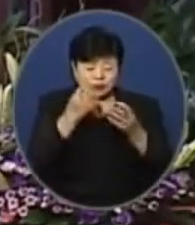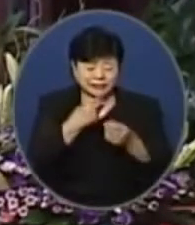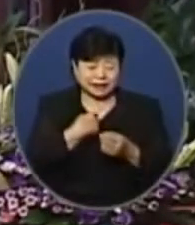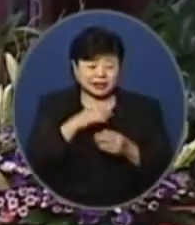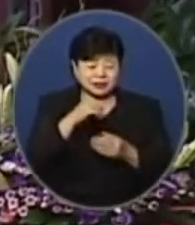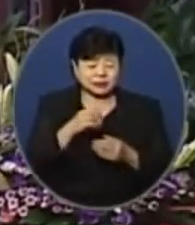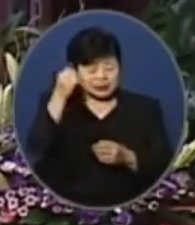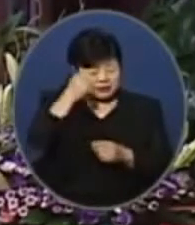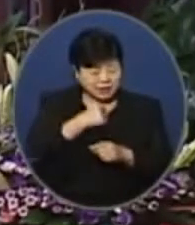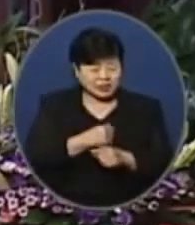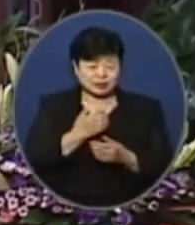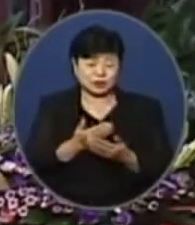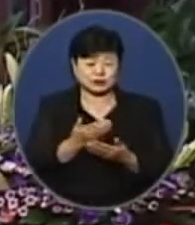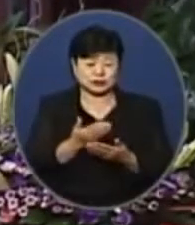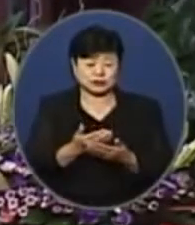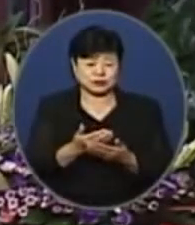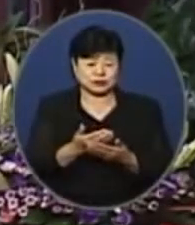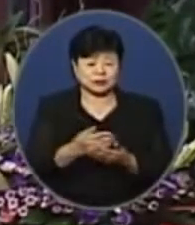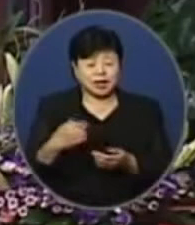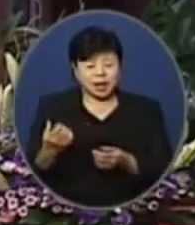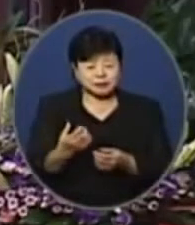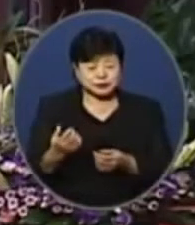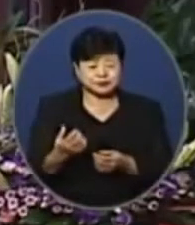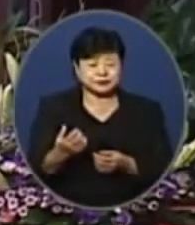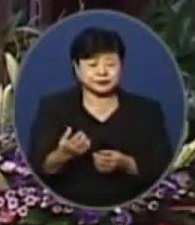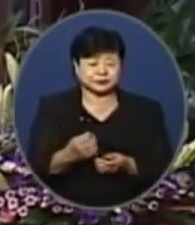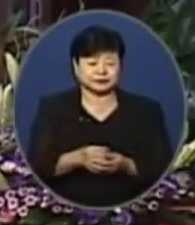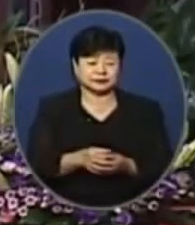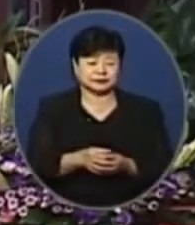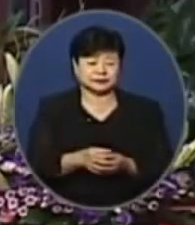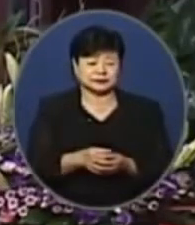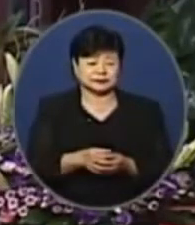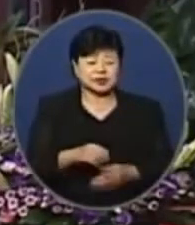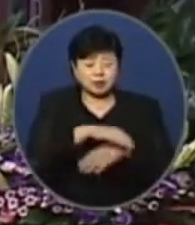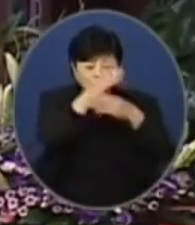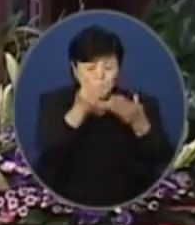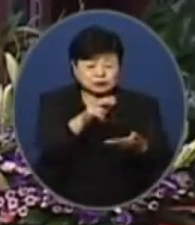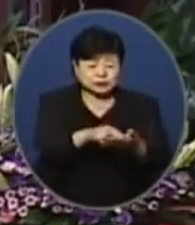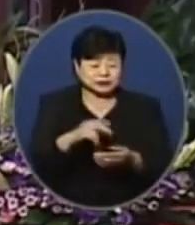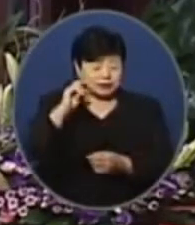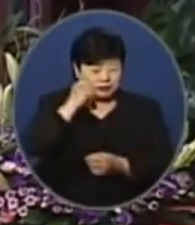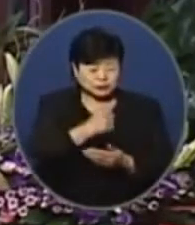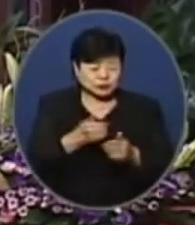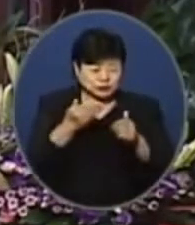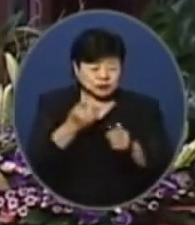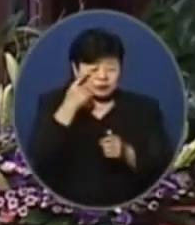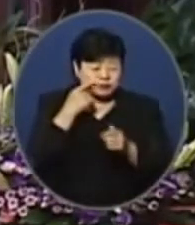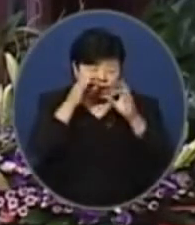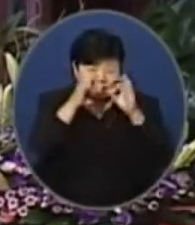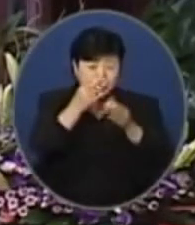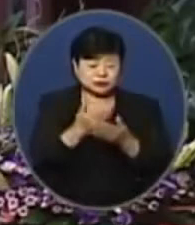우리 이웃들을 기억할 수 있게 하시고 저들의 아픔과 저들의 모든 문제와 어려움을 주님 궁휼히